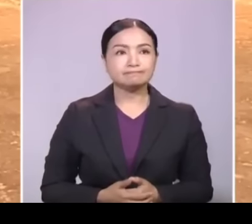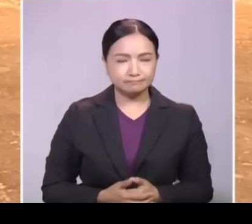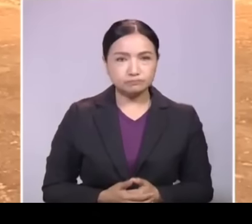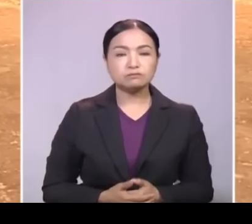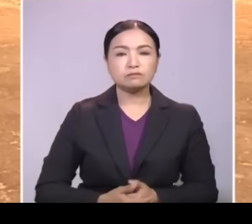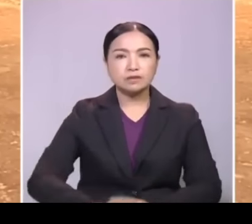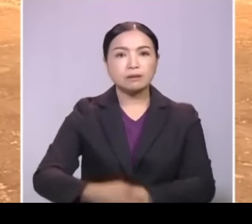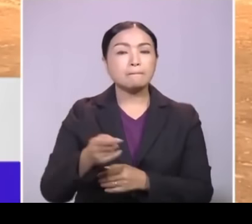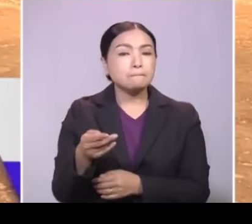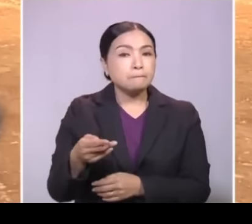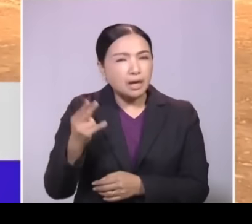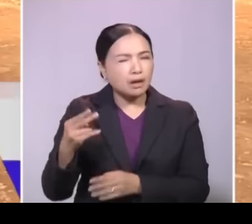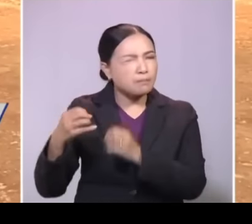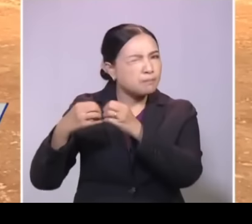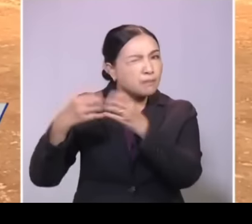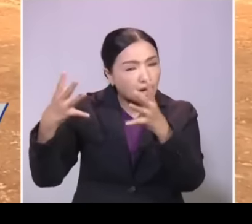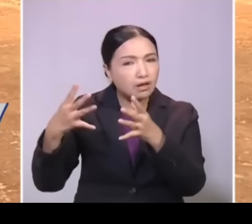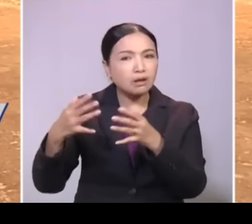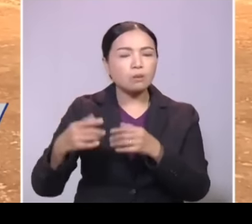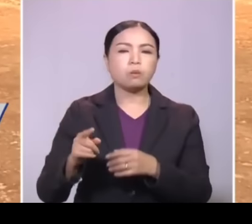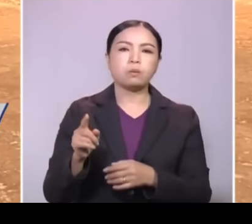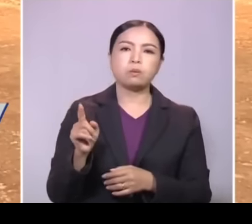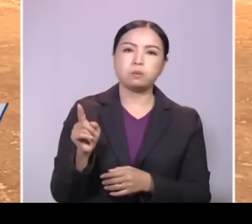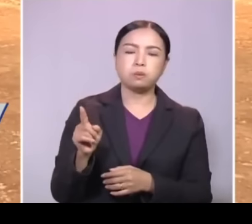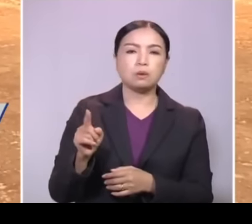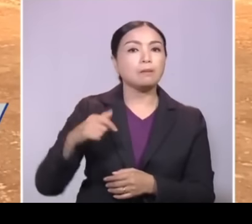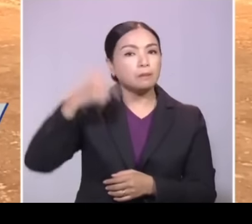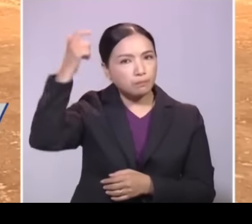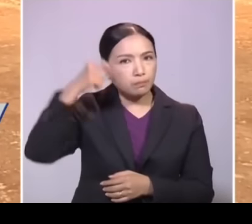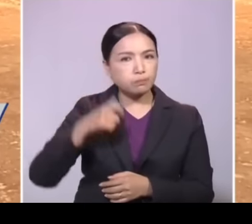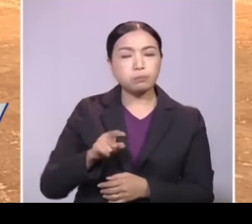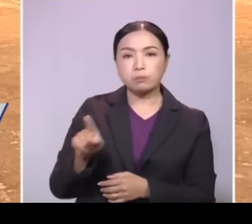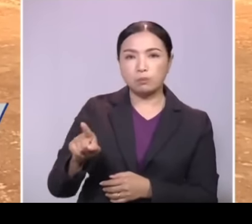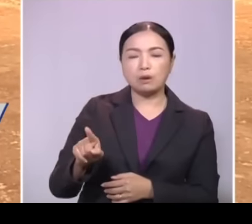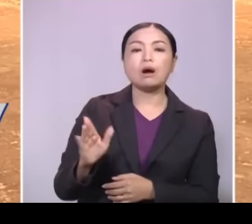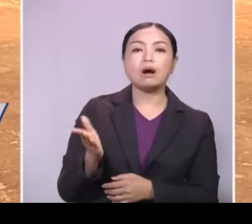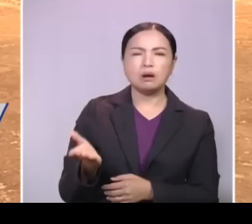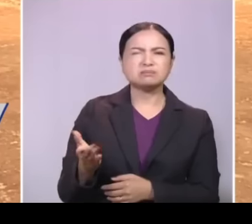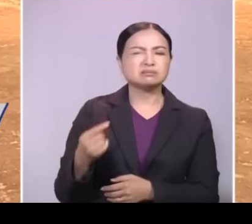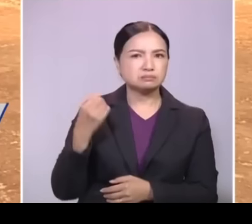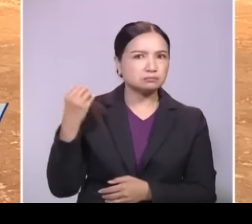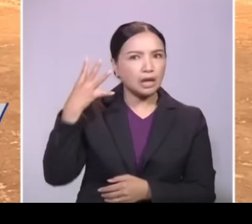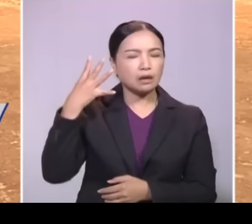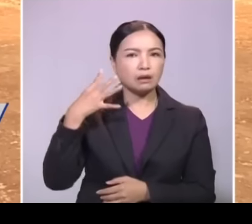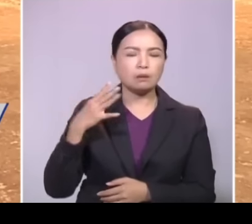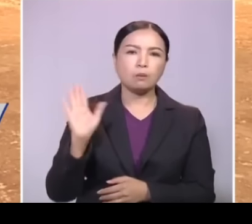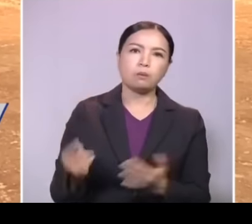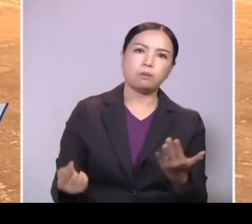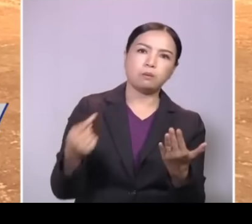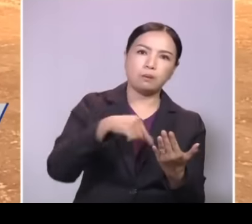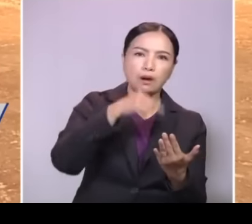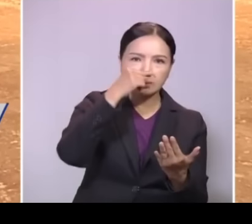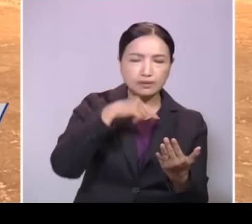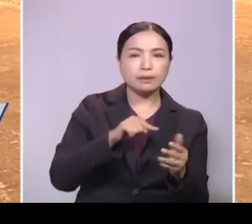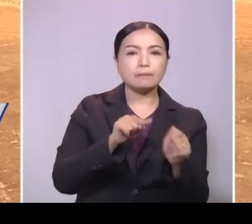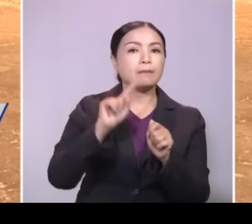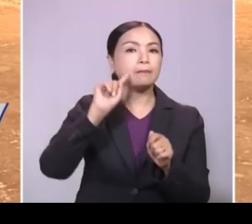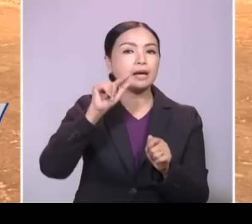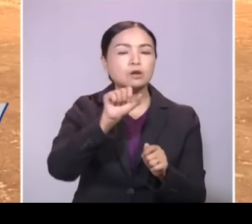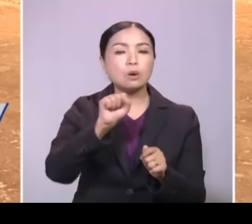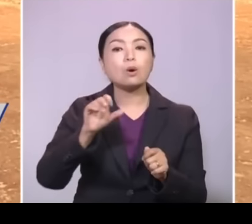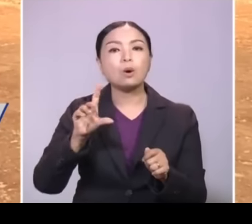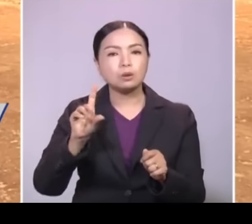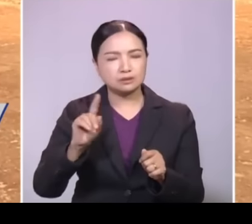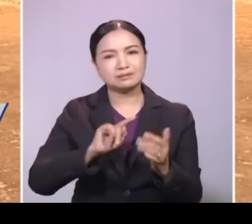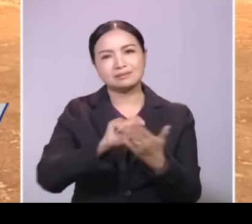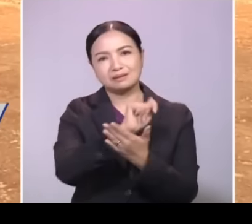ครับเสียงปืนและเสียงระเบิดจากการปะทะในฝั่งเมียวดีของเมียนมานั้นก็ได้ยินชัดเจนมาถึงฝั่งไทยด้านอำเภอแม่สอดจังหวัดตากนะ